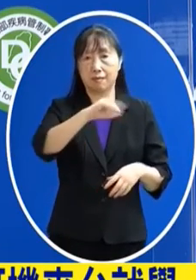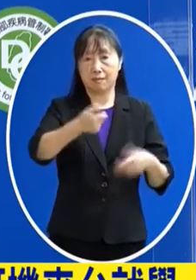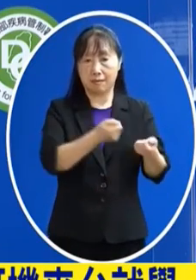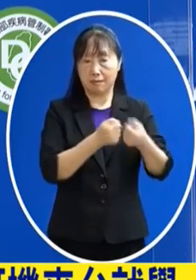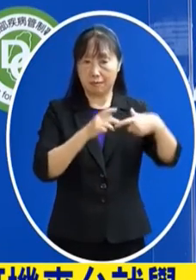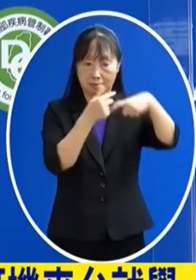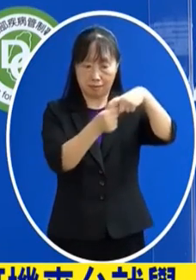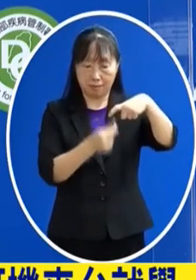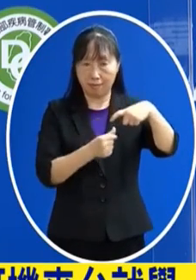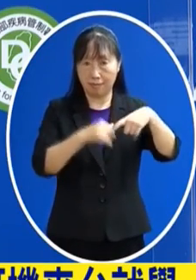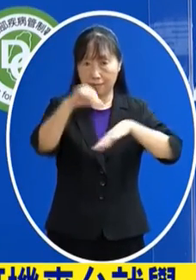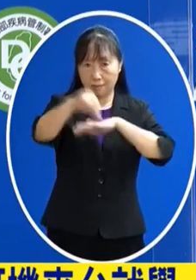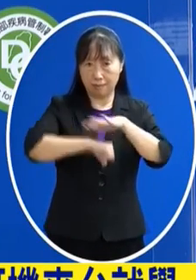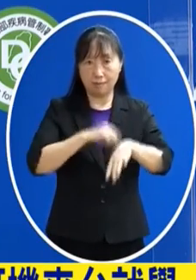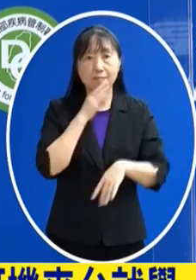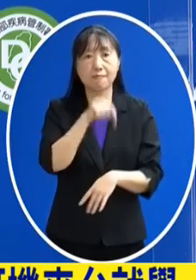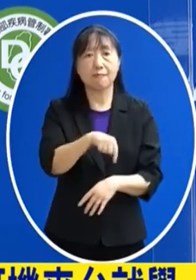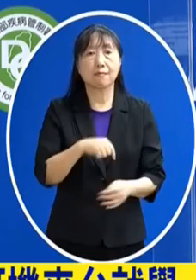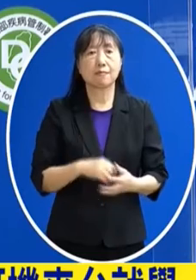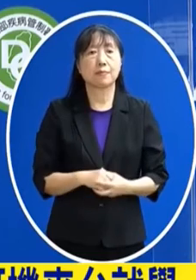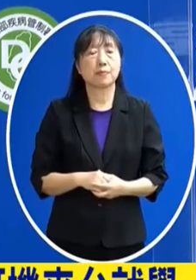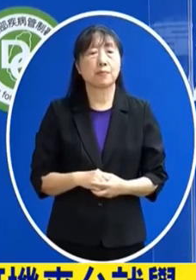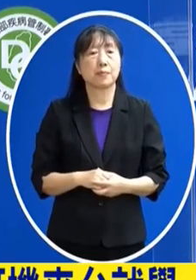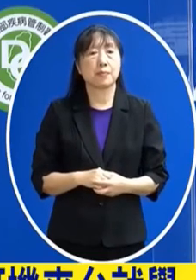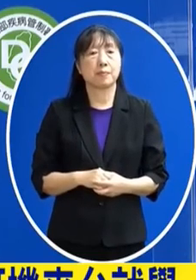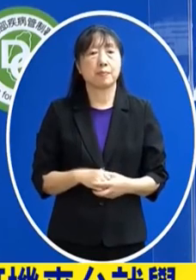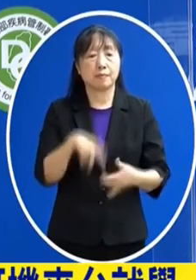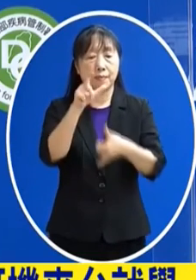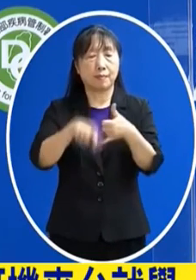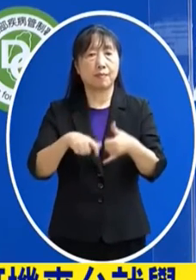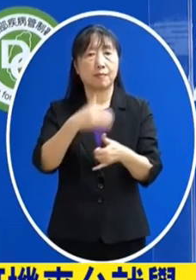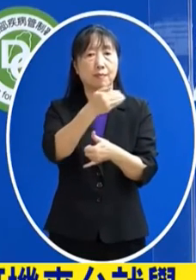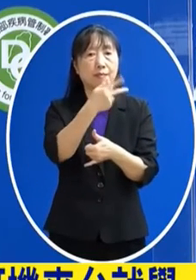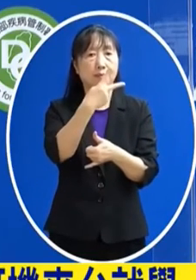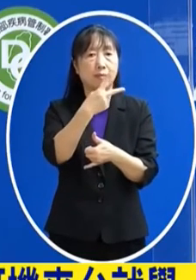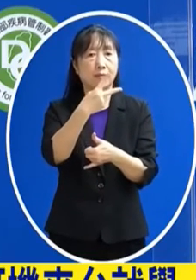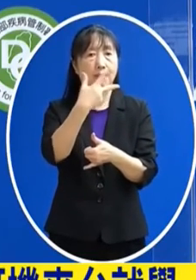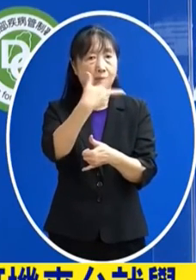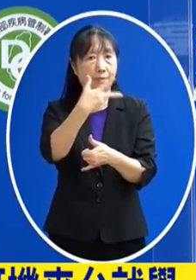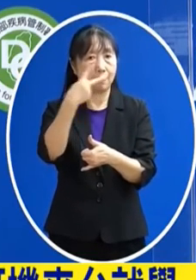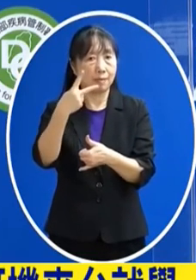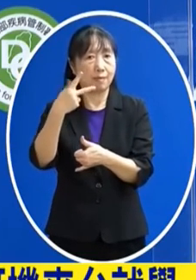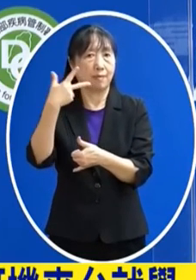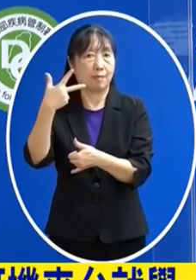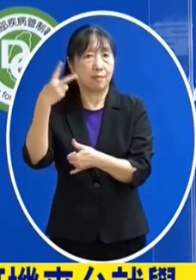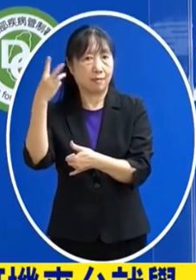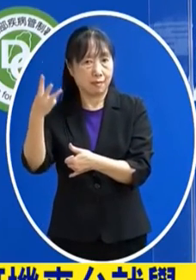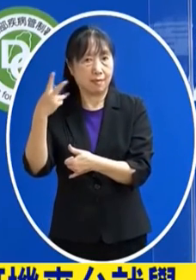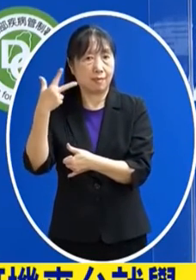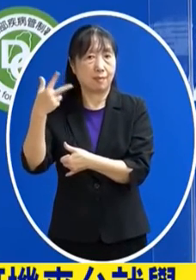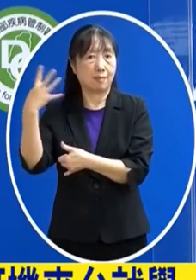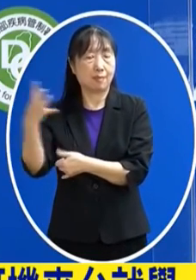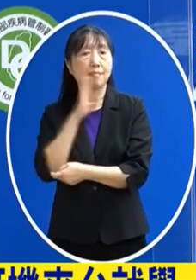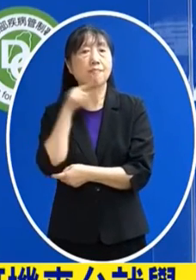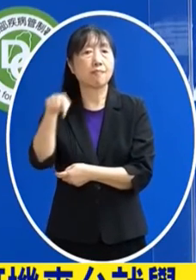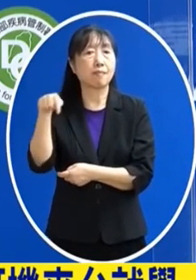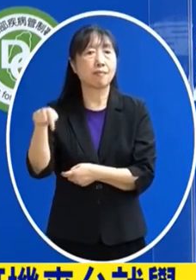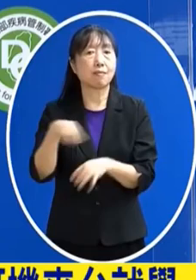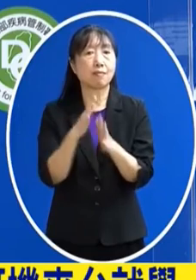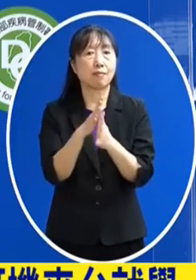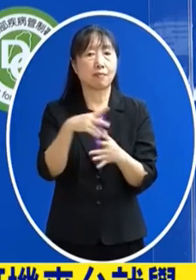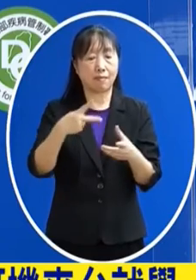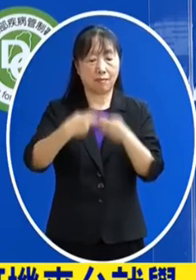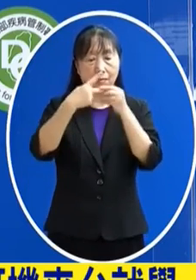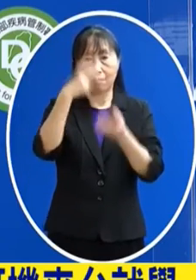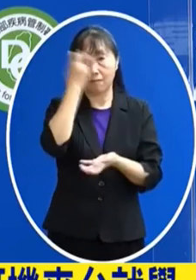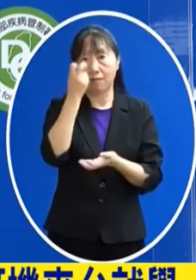哈，从巴拉圭进来的。那另外在972、973、974哈，在我们二采的时候都三